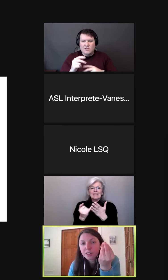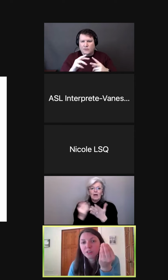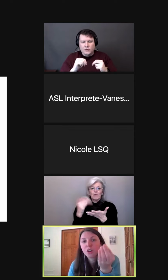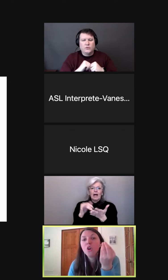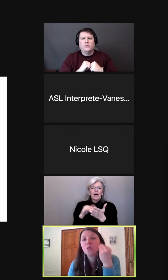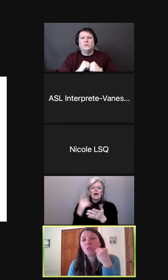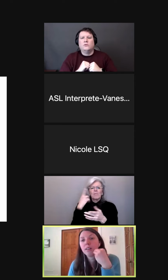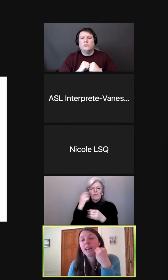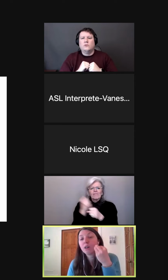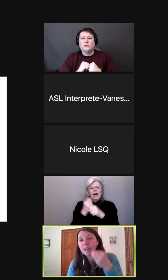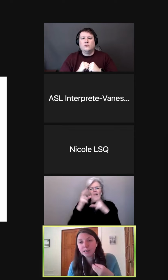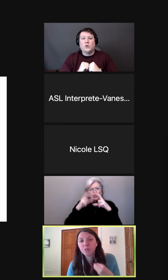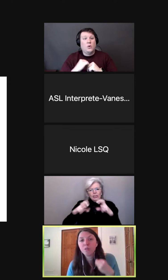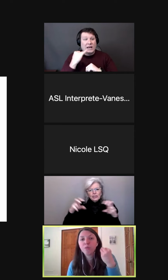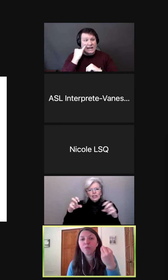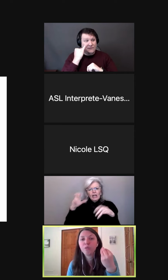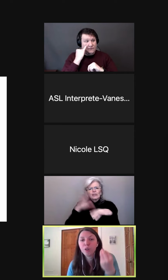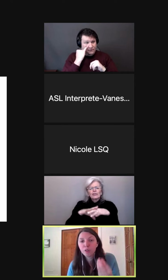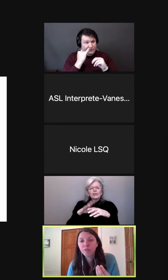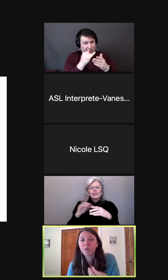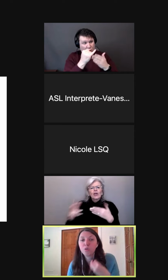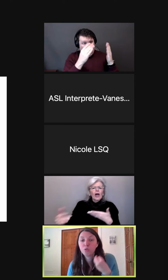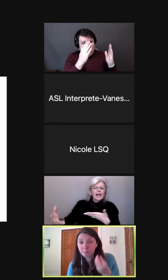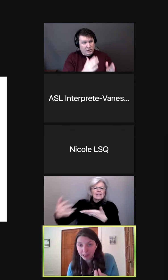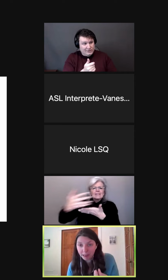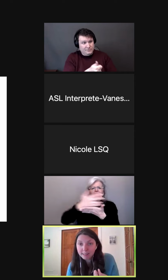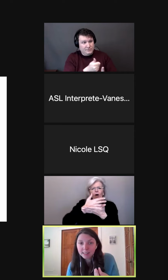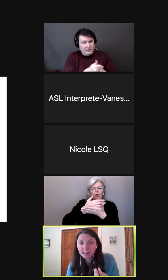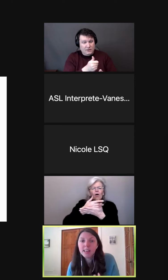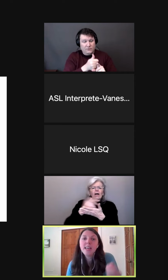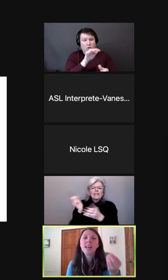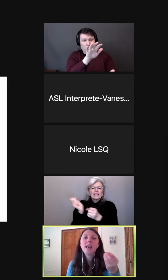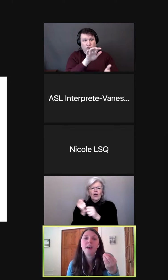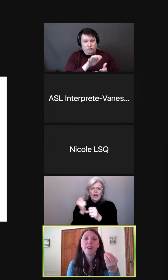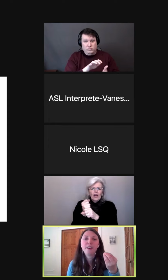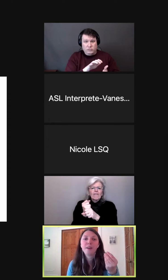recherche sur la collection d'oeuvres du MAC